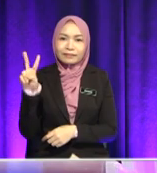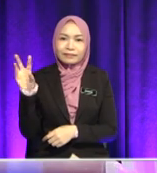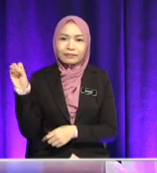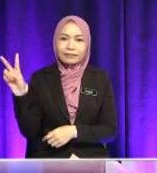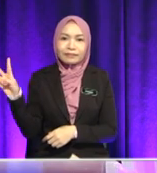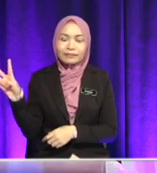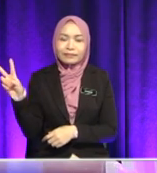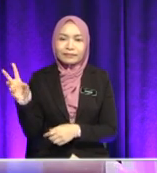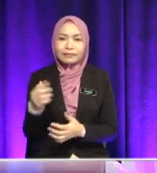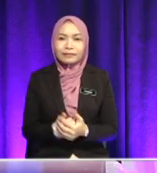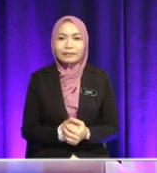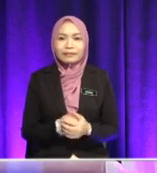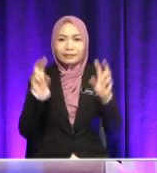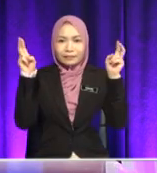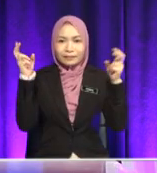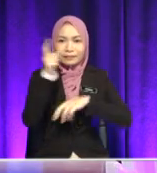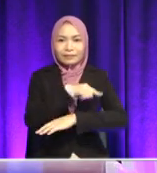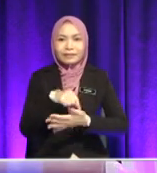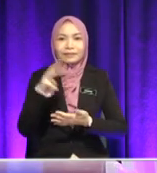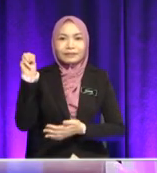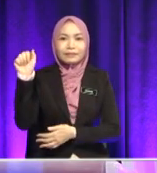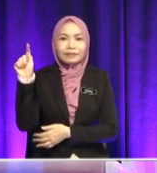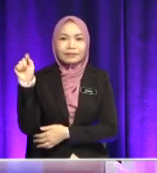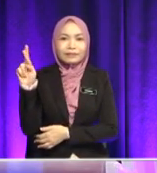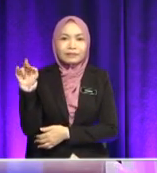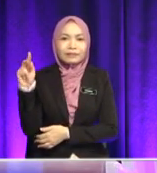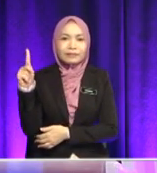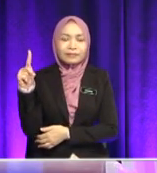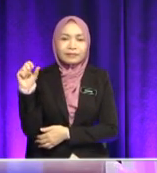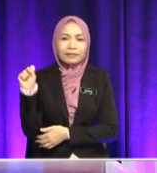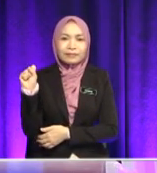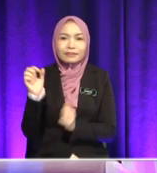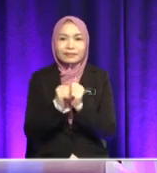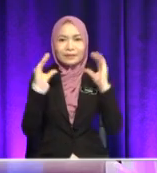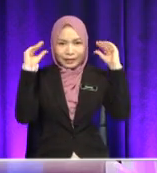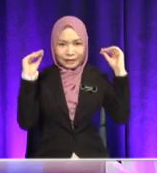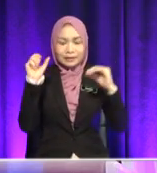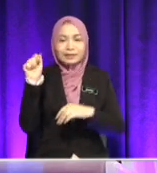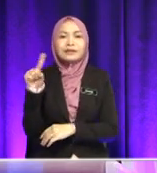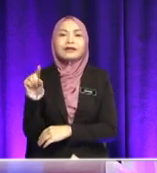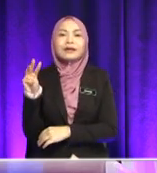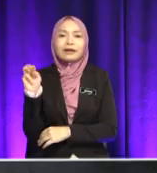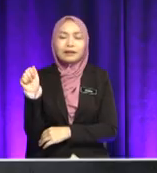matematika dengan topiknya Matrix bersamanya juga cuman kali ini juga